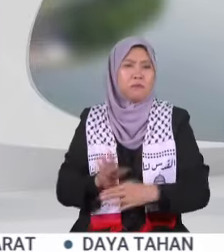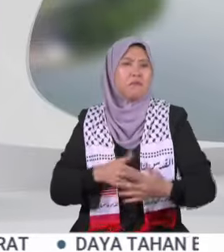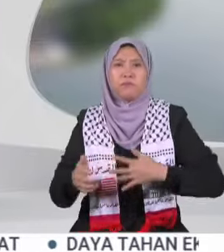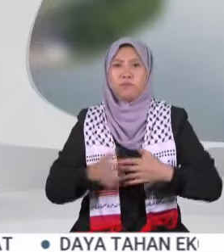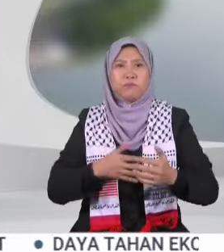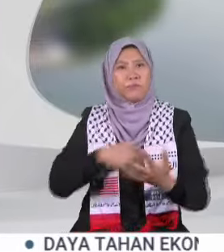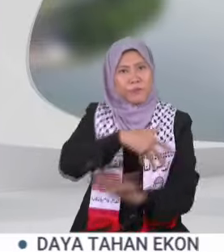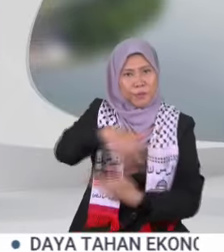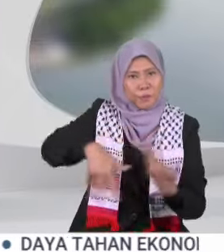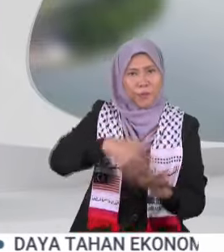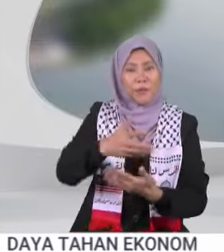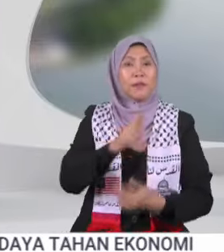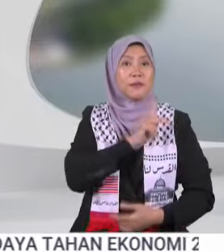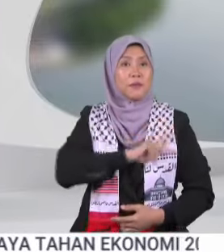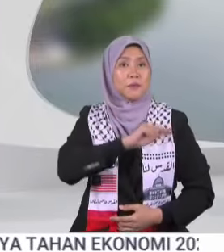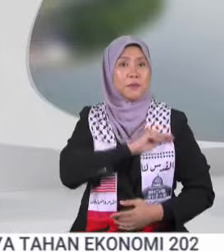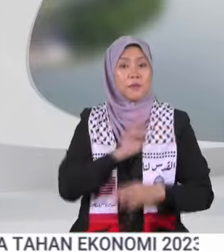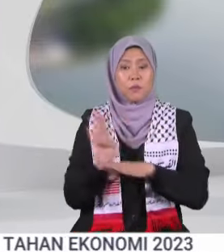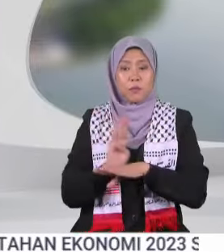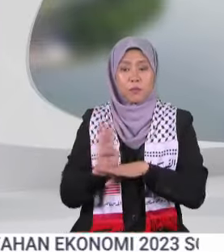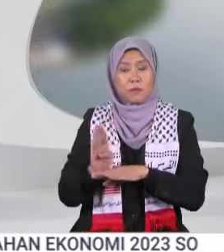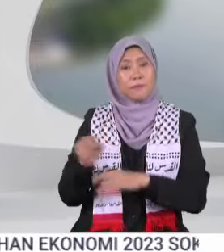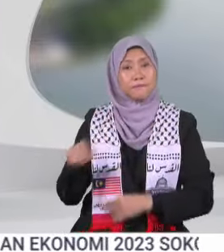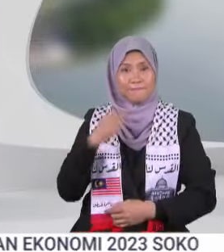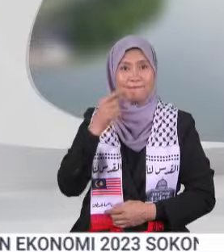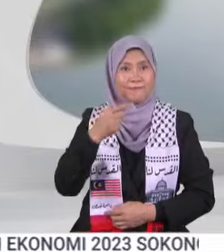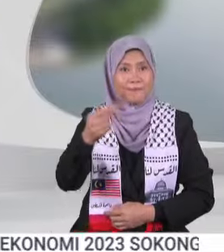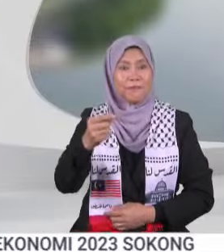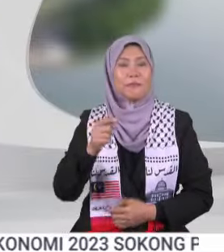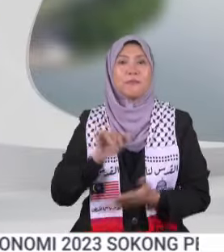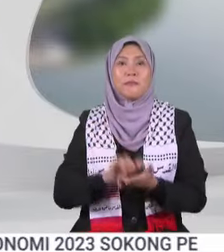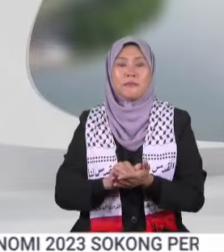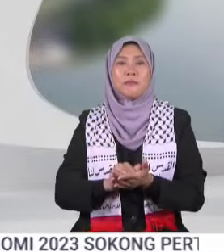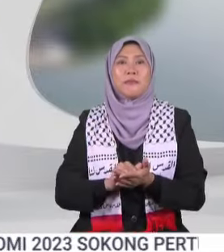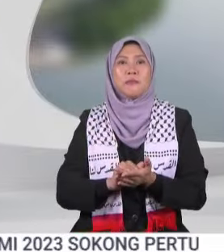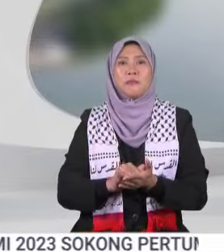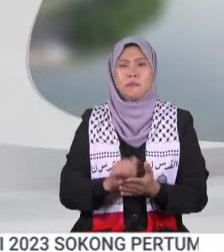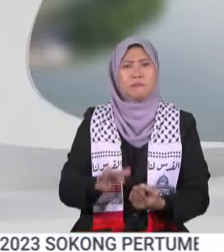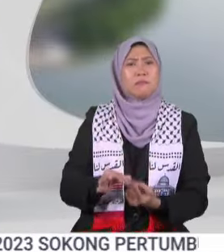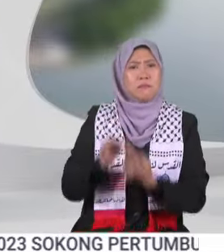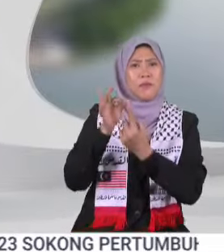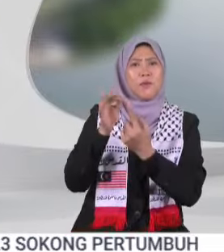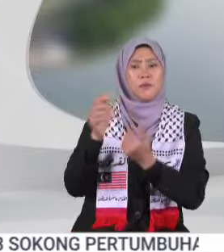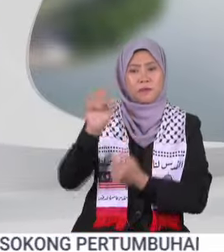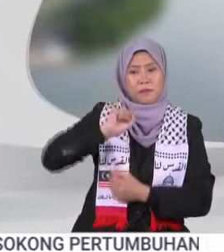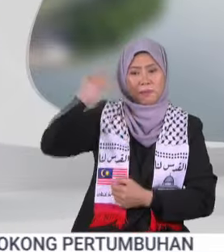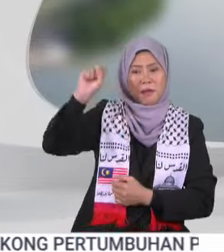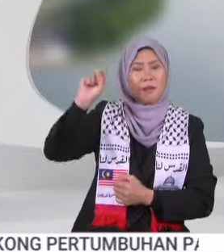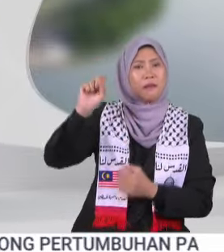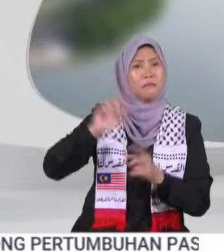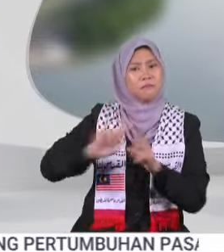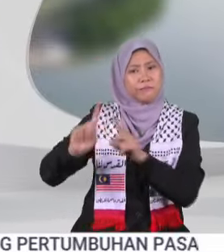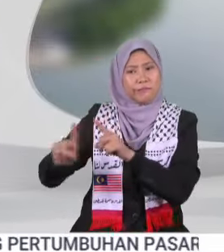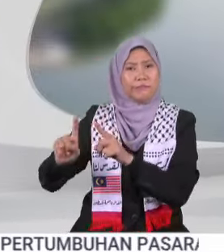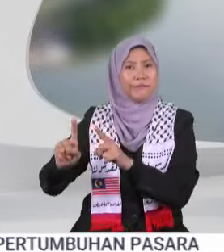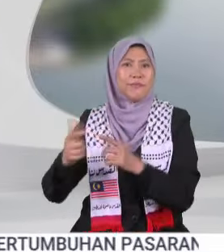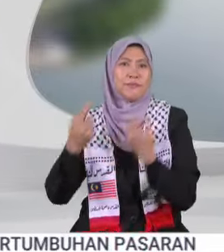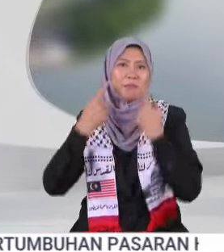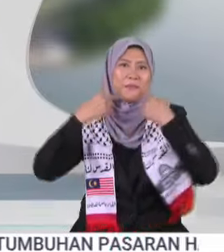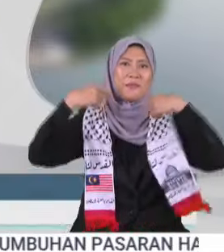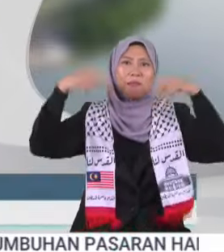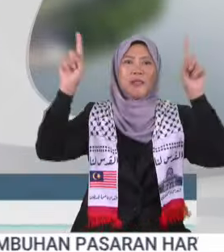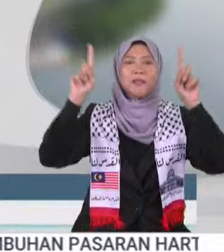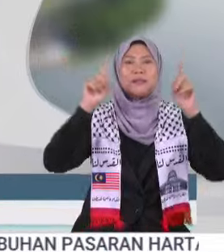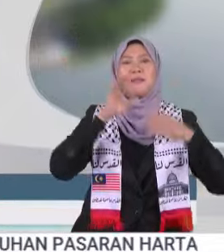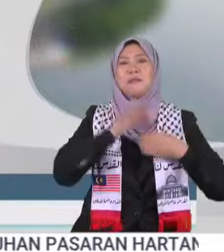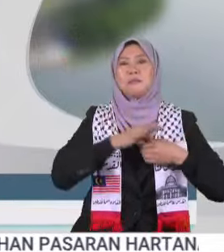menteri pembangunan Usahawan dan koperasi Datuk Ewan benedik berkata inilah antara keunikan di Sabah yang sememangnya sudah lama terkenal dengan